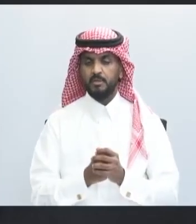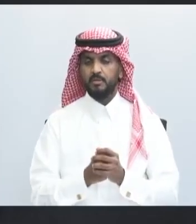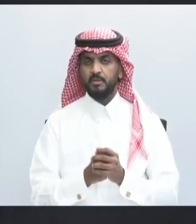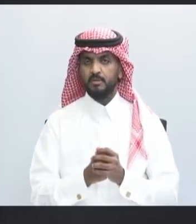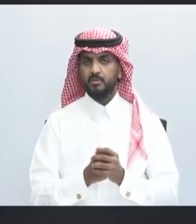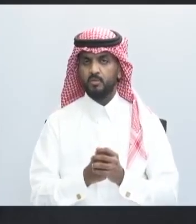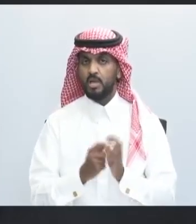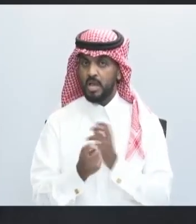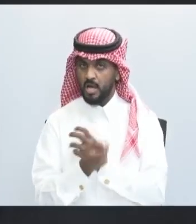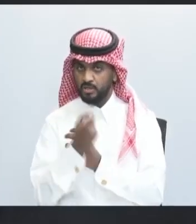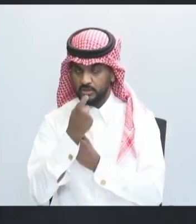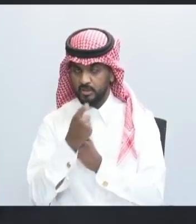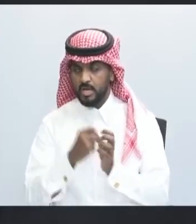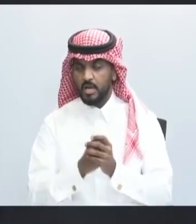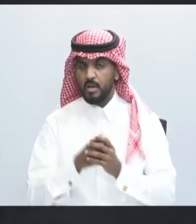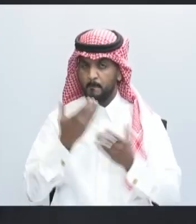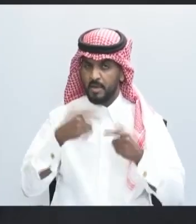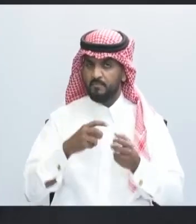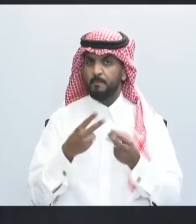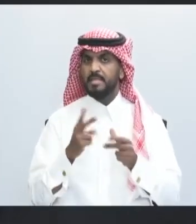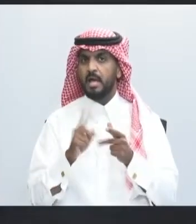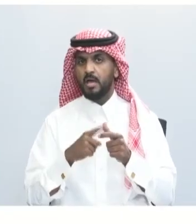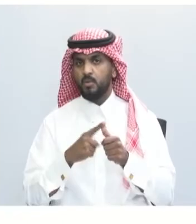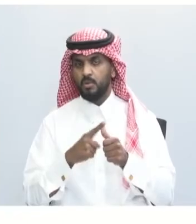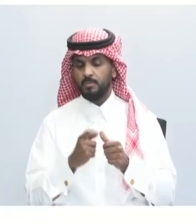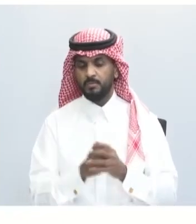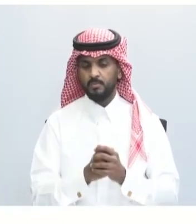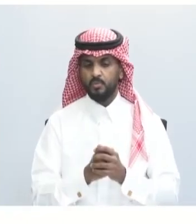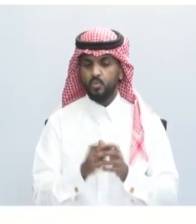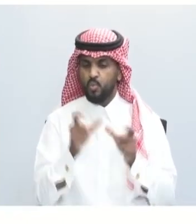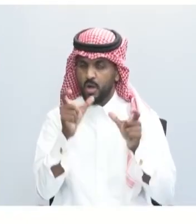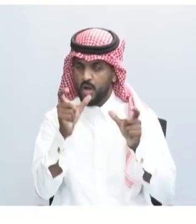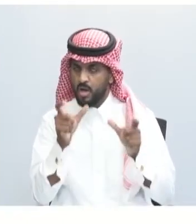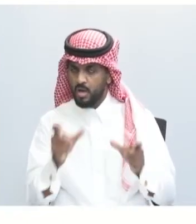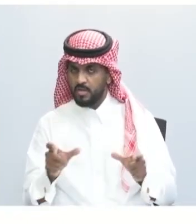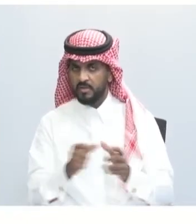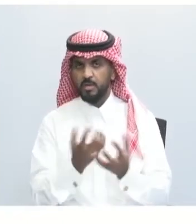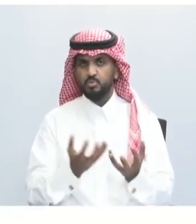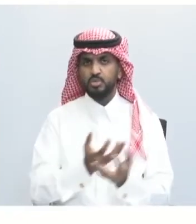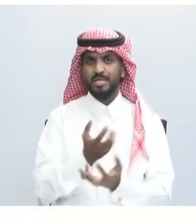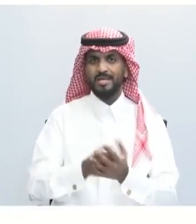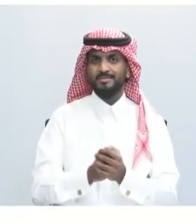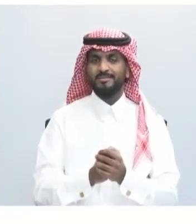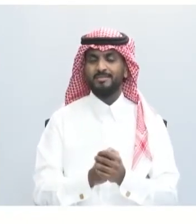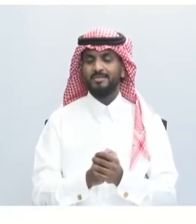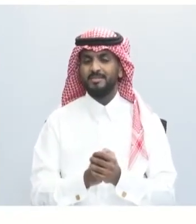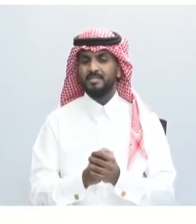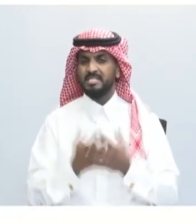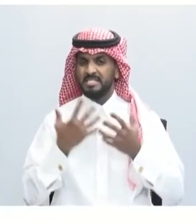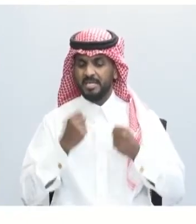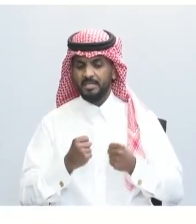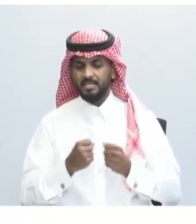مراحله الاولى اذا كان هناك مرض اي مشكله صحيه تكون